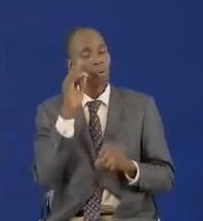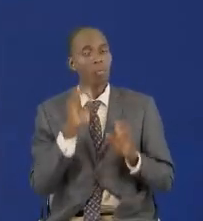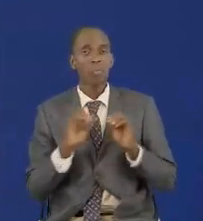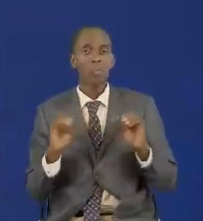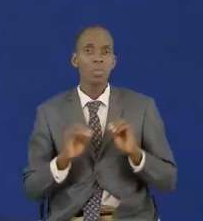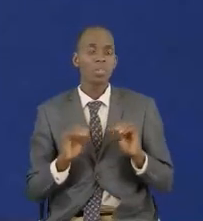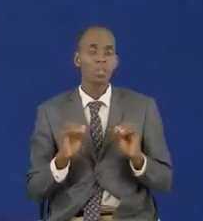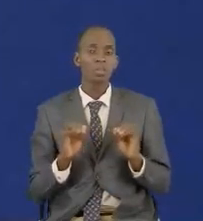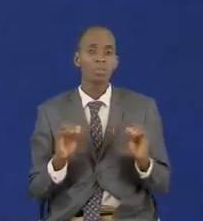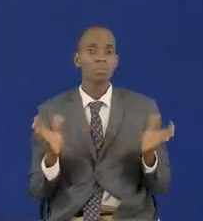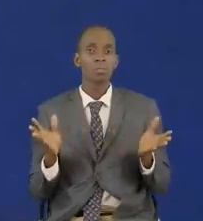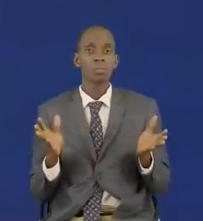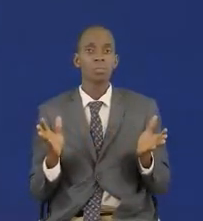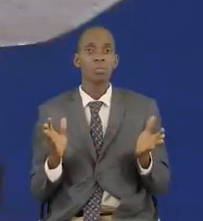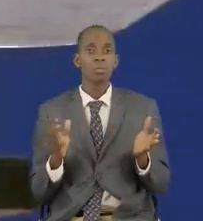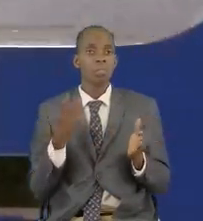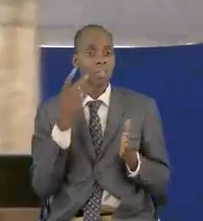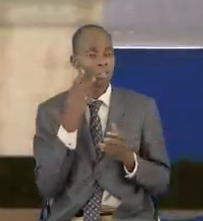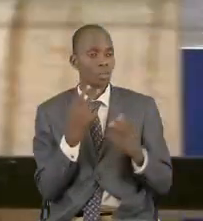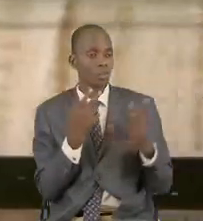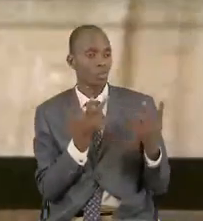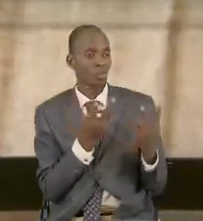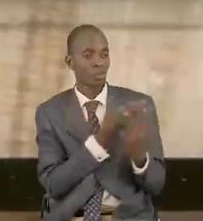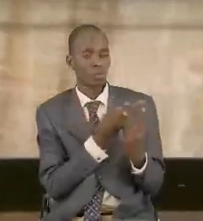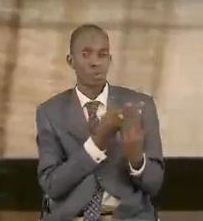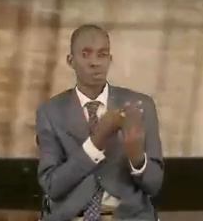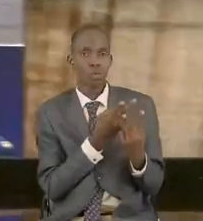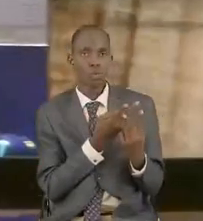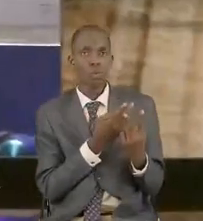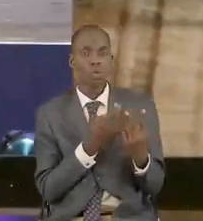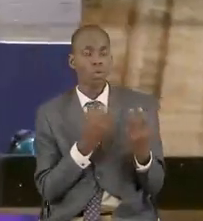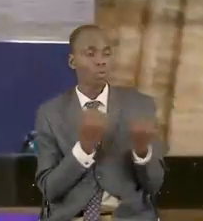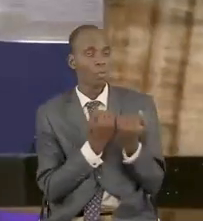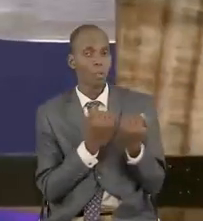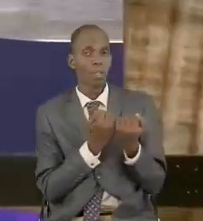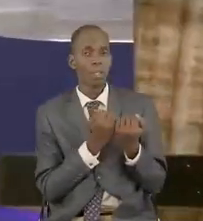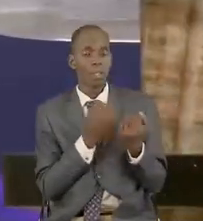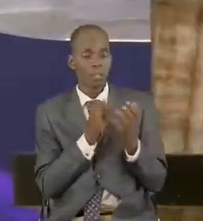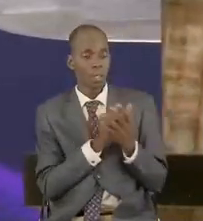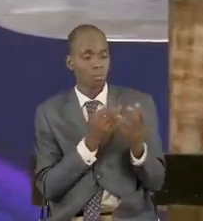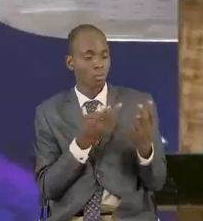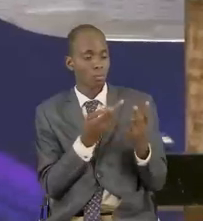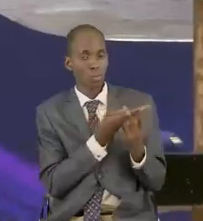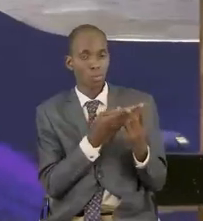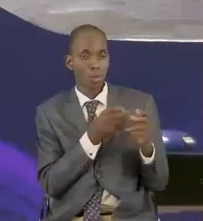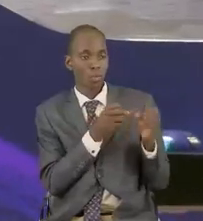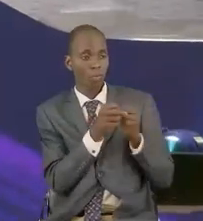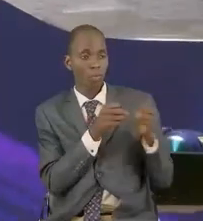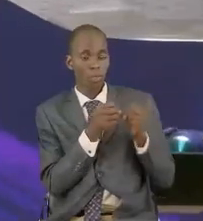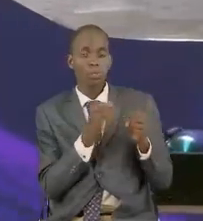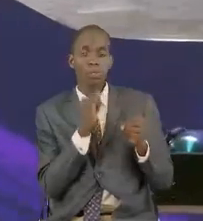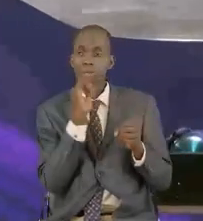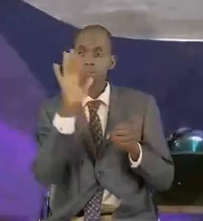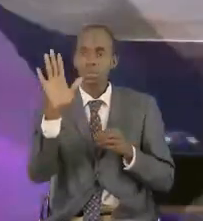il est courageux deux personnes se battent et cela ne le concerne pas et ne connaît pas